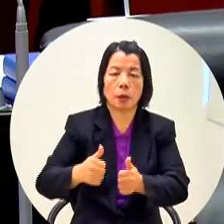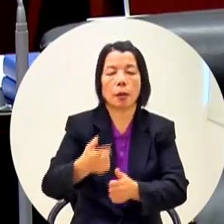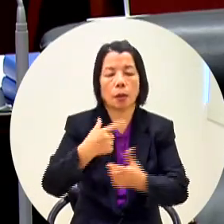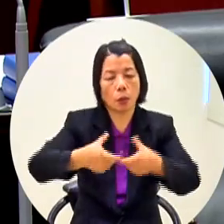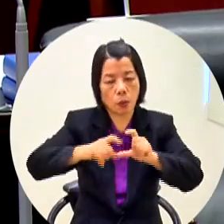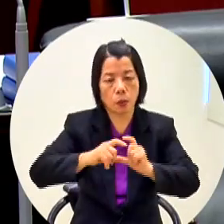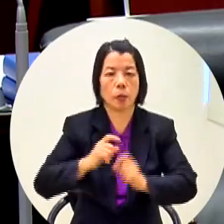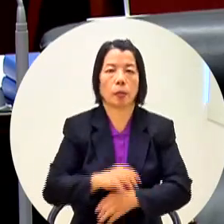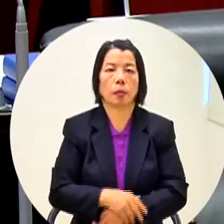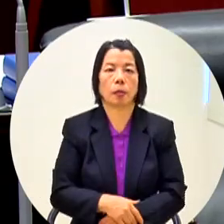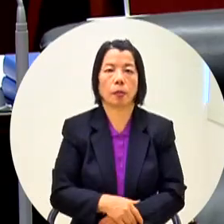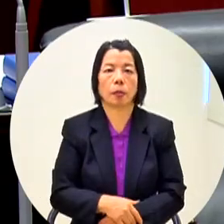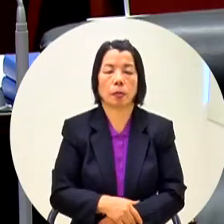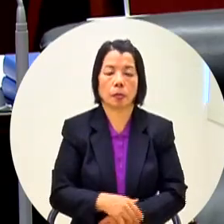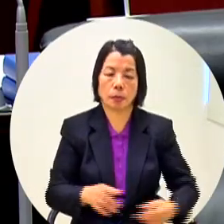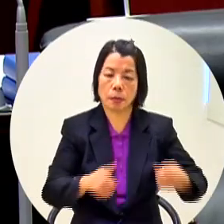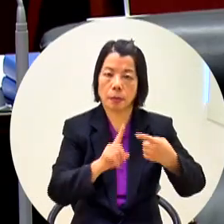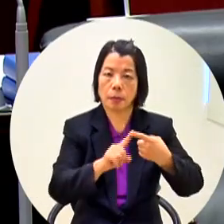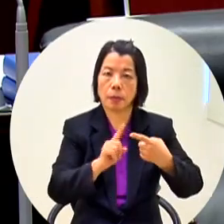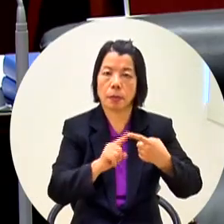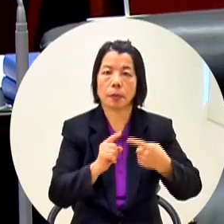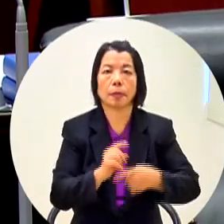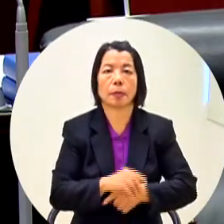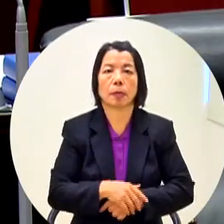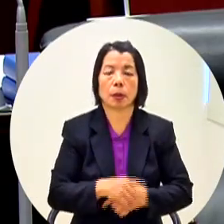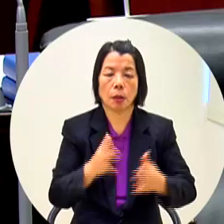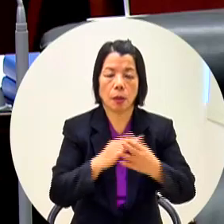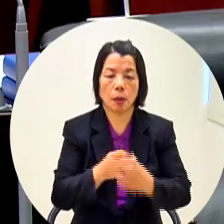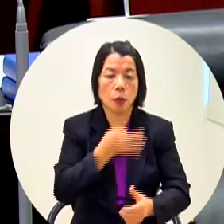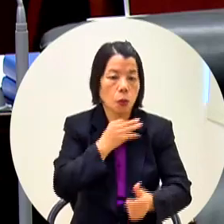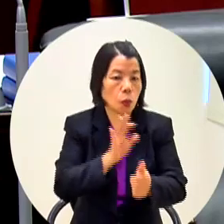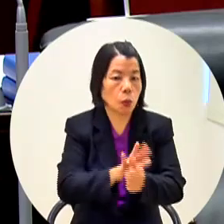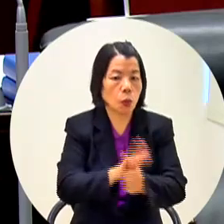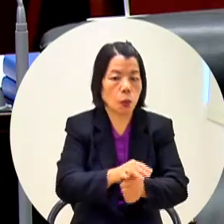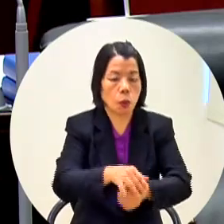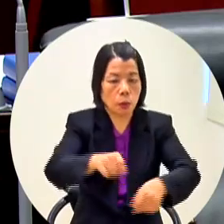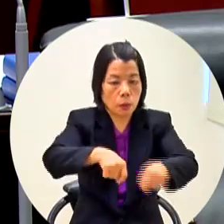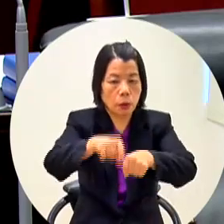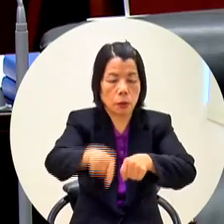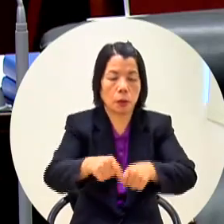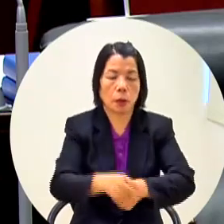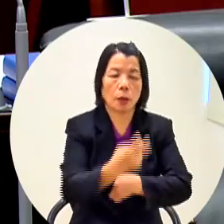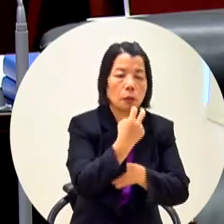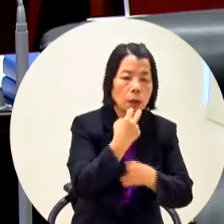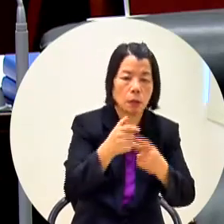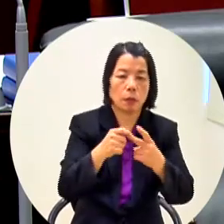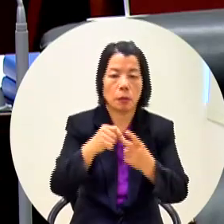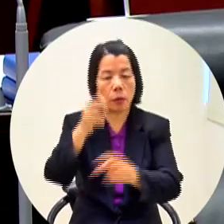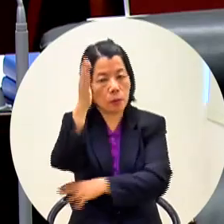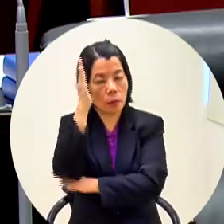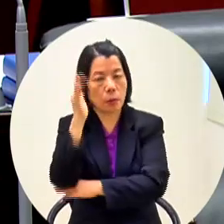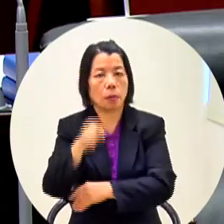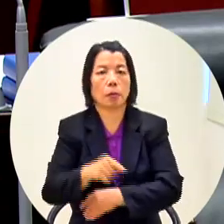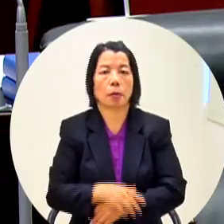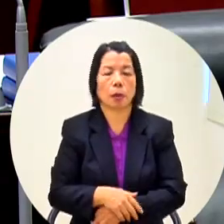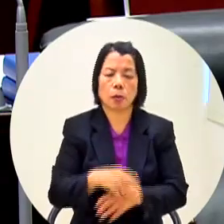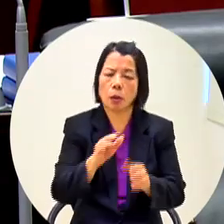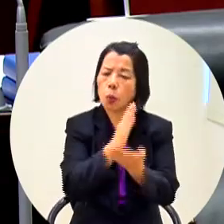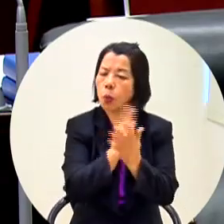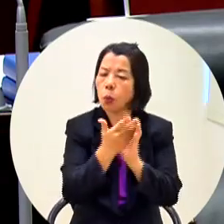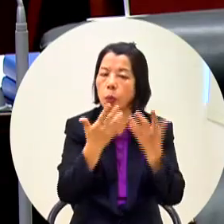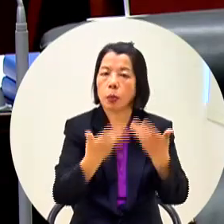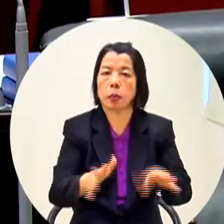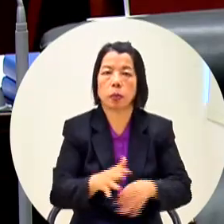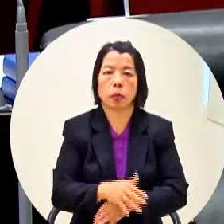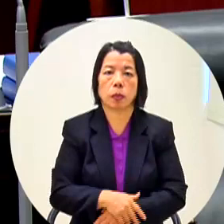做一个回复。第一个就是纾困的方案哈，不论是中央或是地方哈，百百种。很多